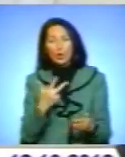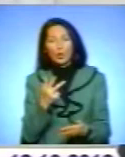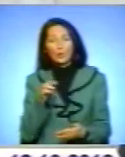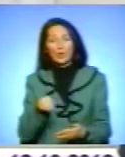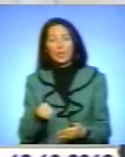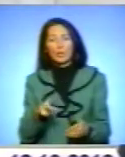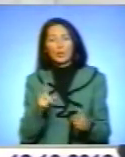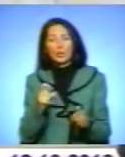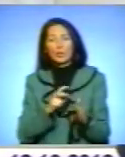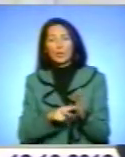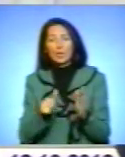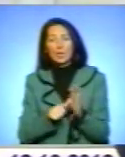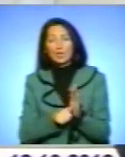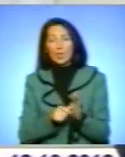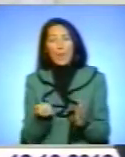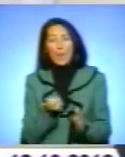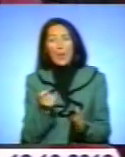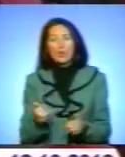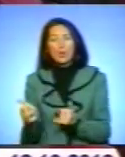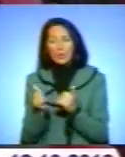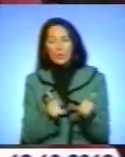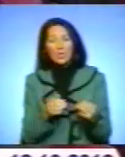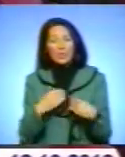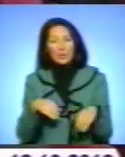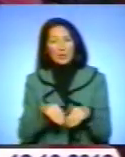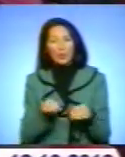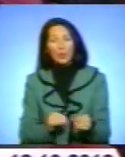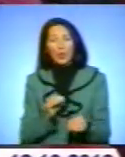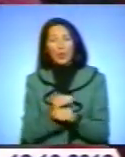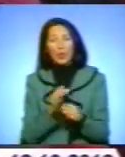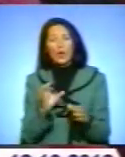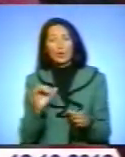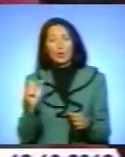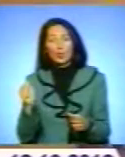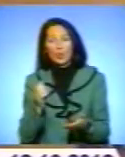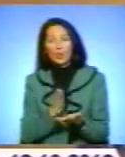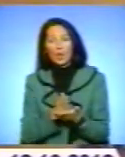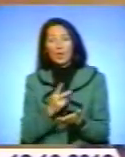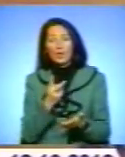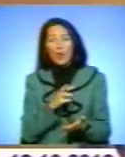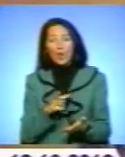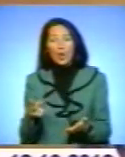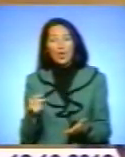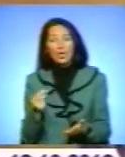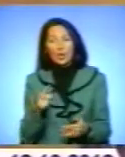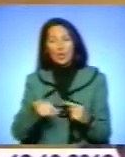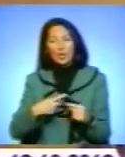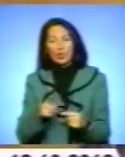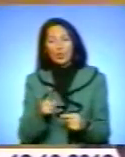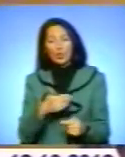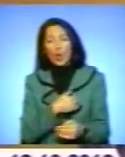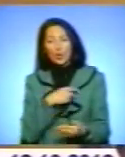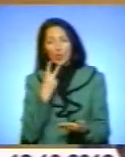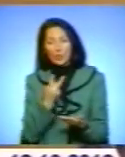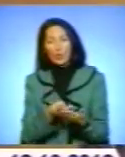3176 малозабезпеченим сім'ям. Додаткова сума нарахувань склала 2 мільйони гривень. Наступне, що я на що хочу